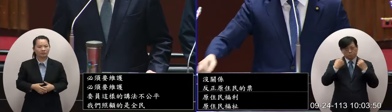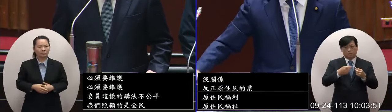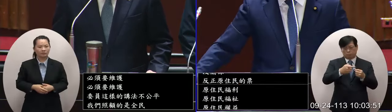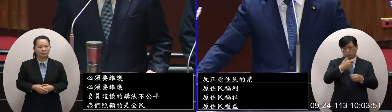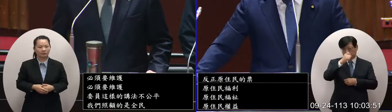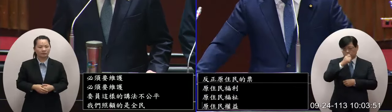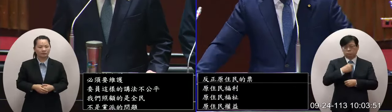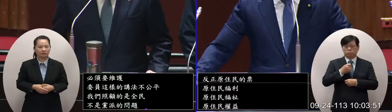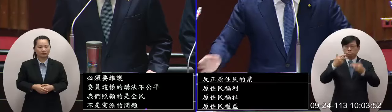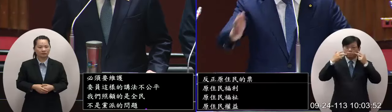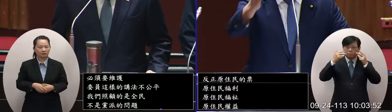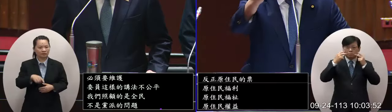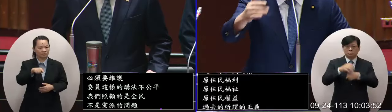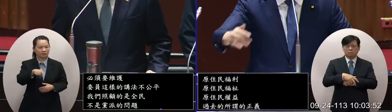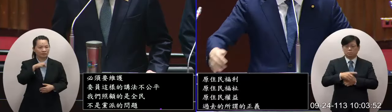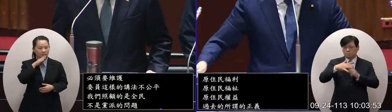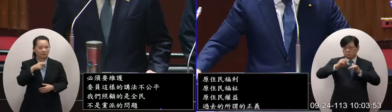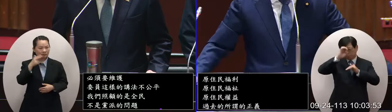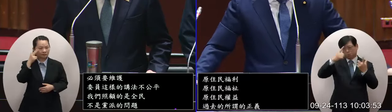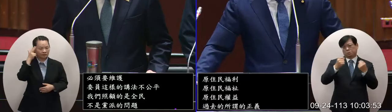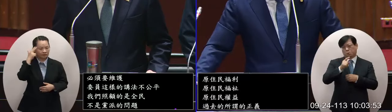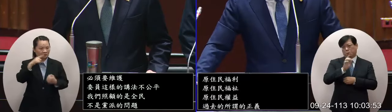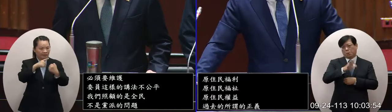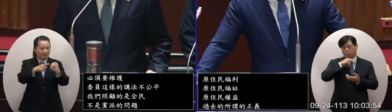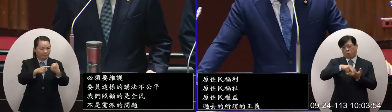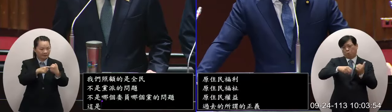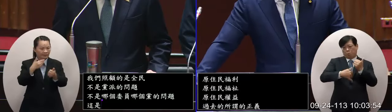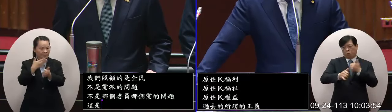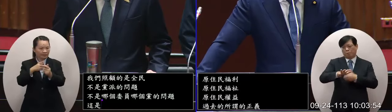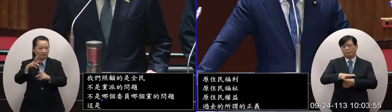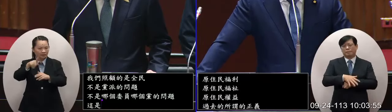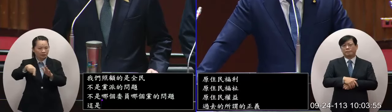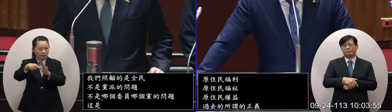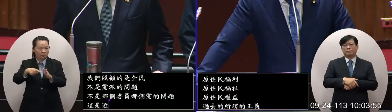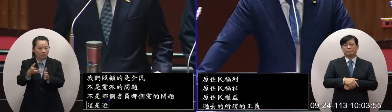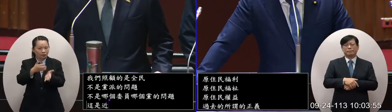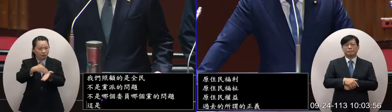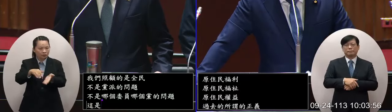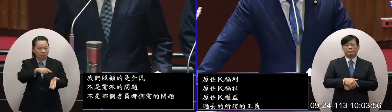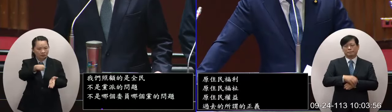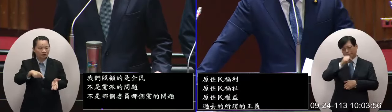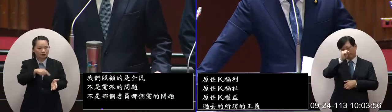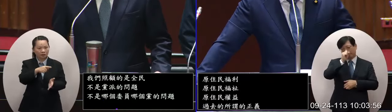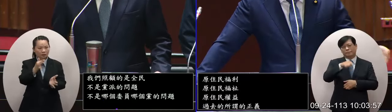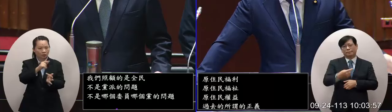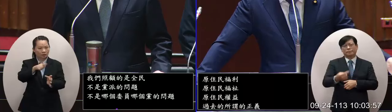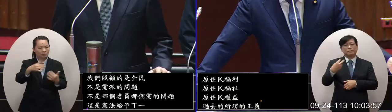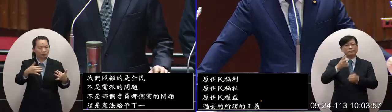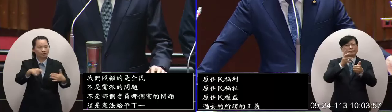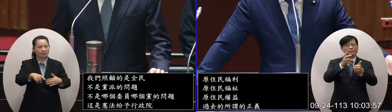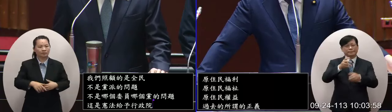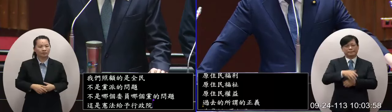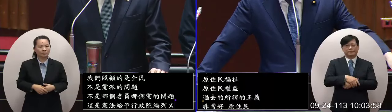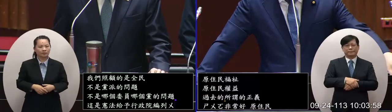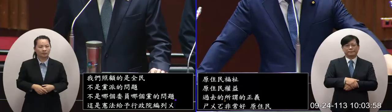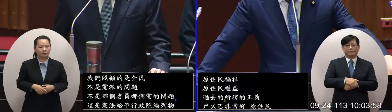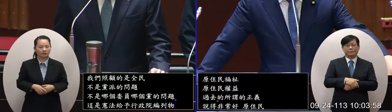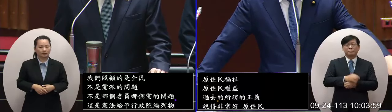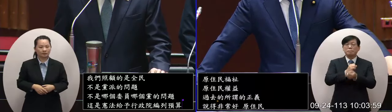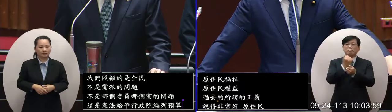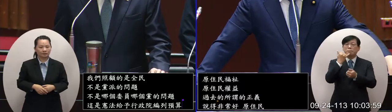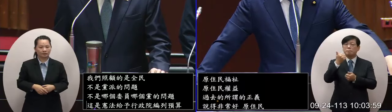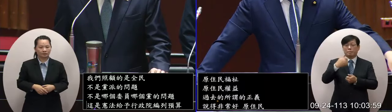常好，原住民， 这个是 民进党也有原住民立委、啊、 给予行政院编列预算完整性的问题。 好啦，接下来我要想请教您啦、啊，柯